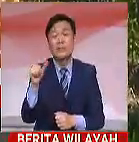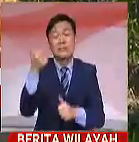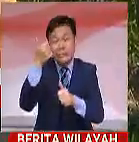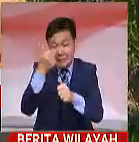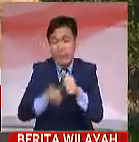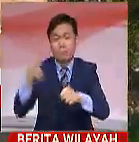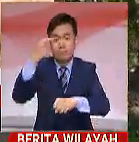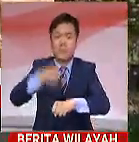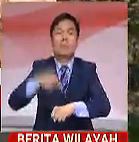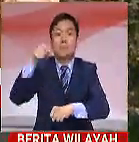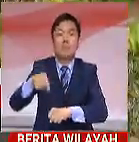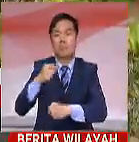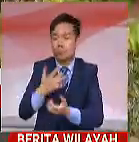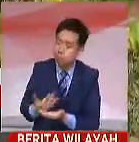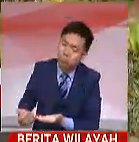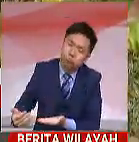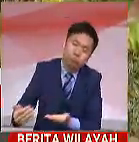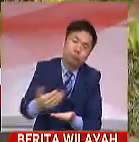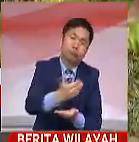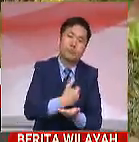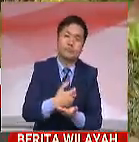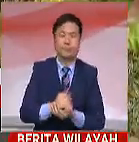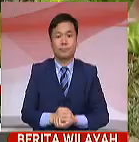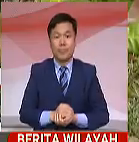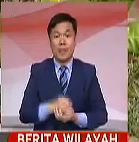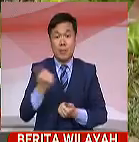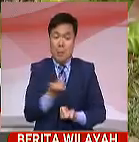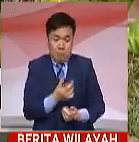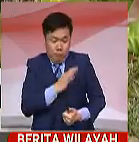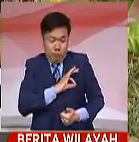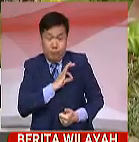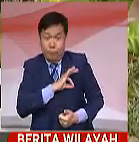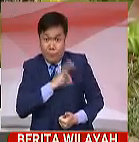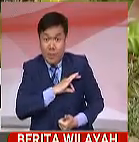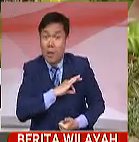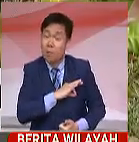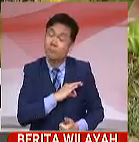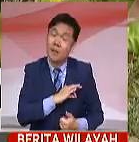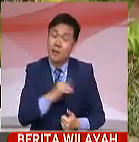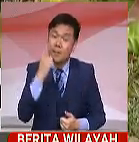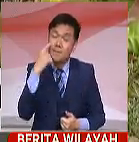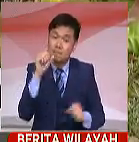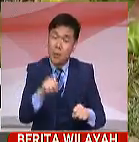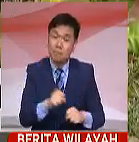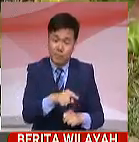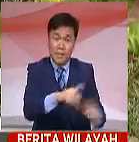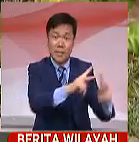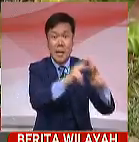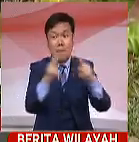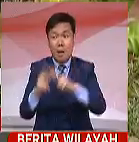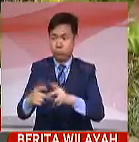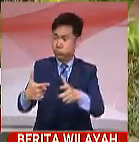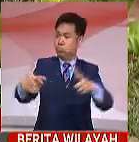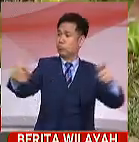kutipan dilakukan. Untuk nak buat tambahan pendapatan itu memang logiklah, sebab kita duduk di kampung, tanah